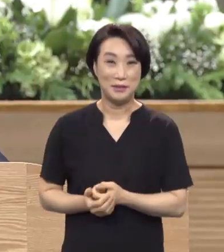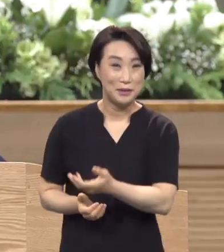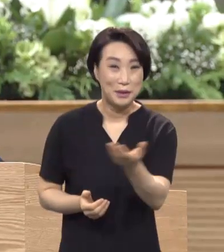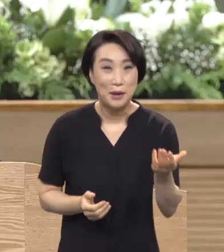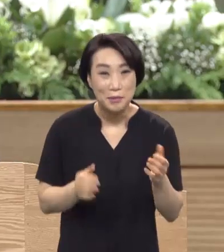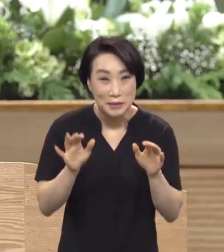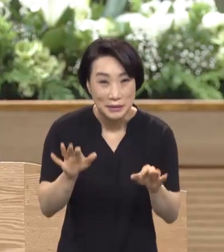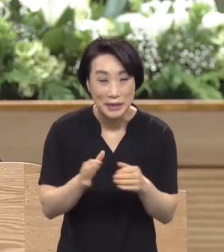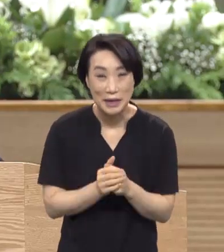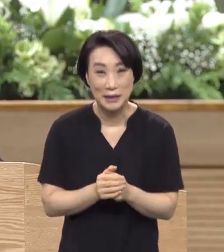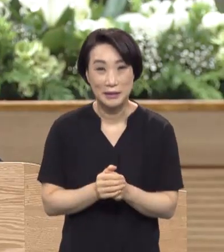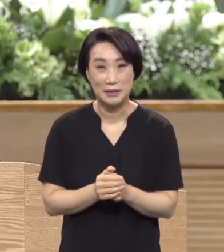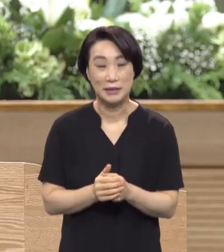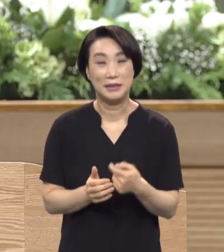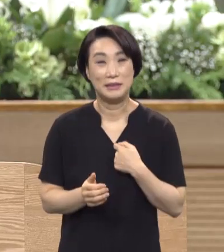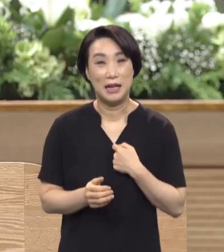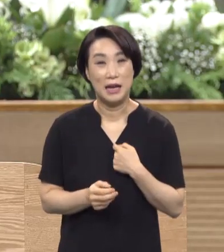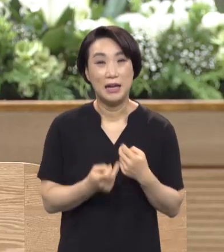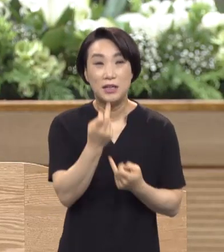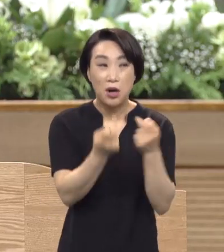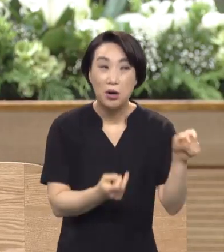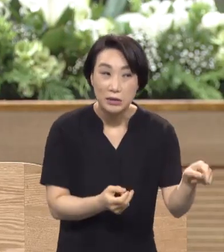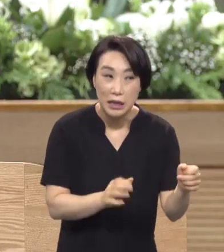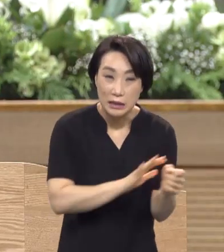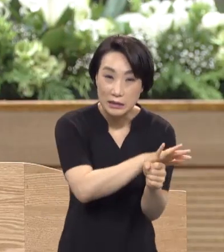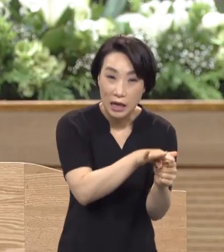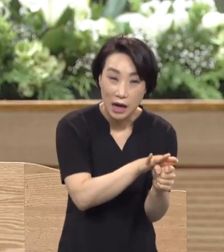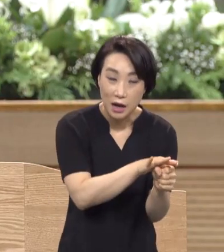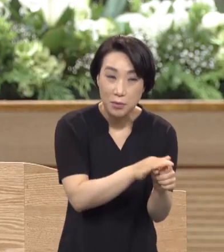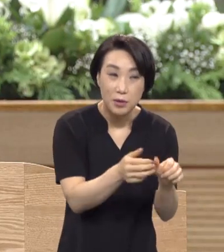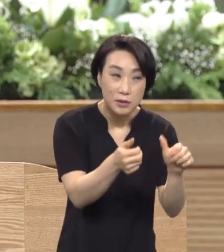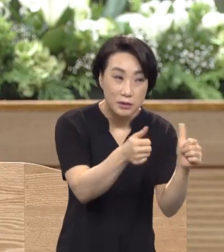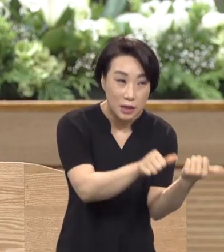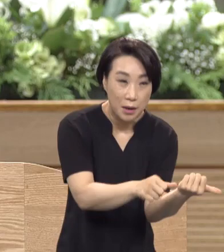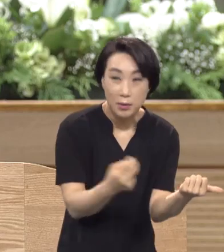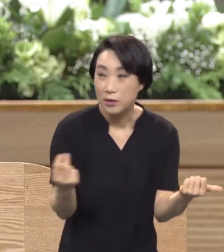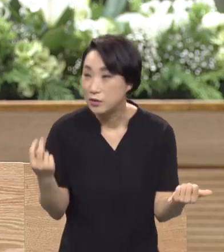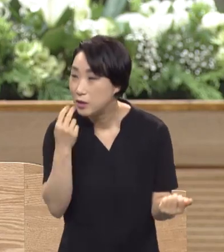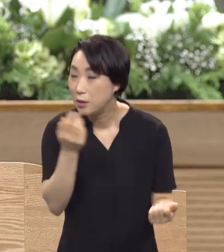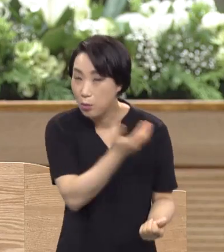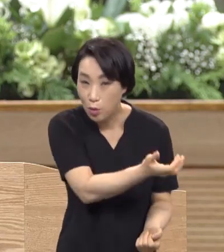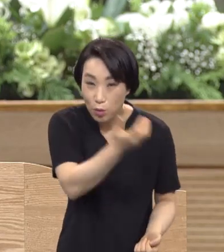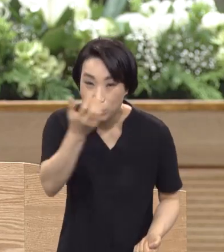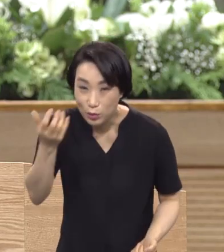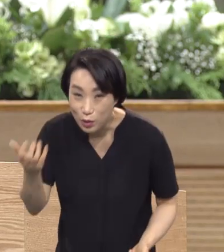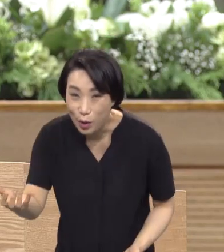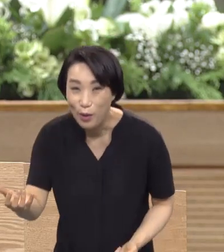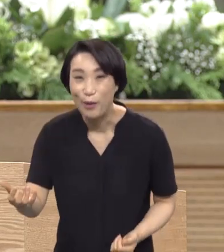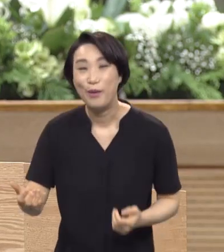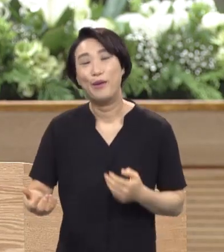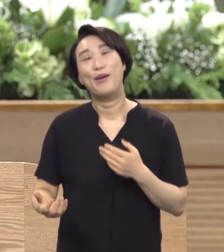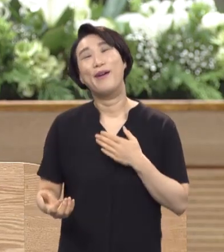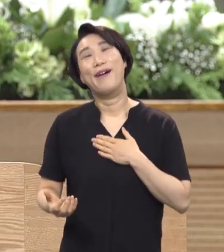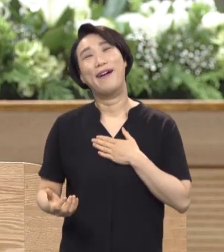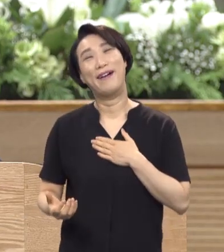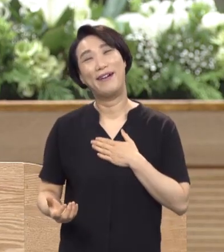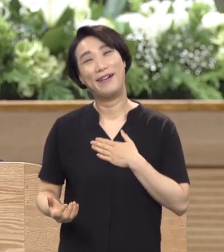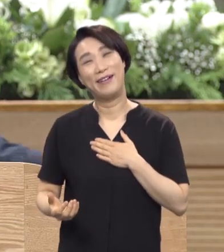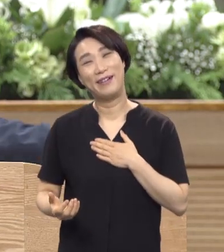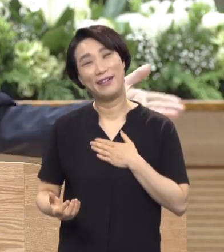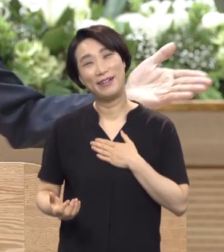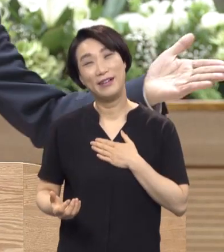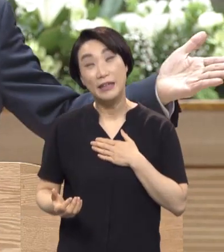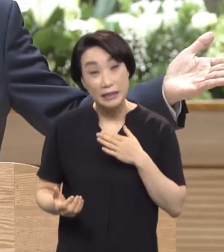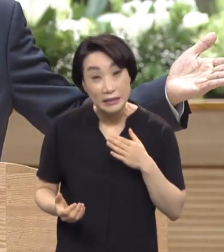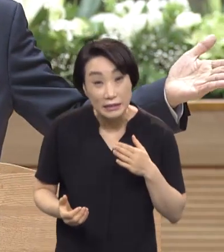여러분 내가 형제를 사랑함으로 사망해서 생명으로 옮겼다. 이건